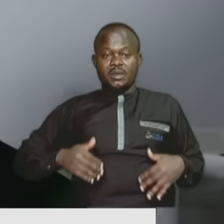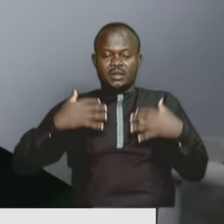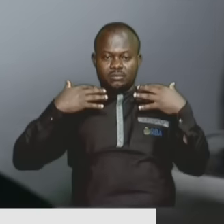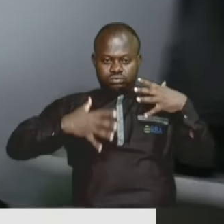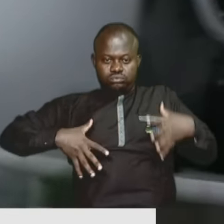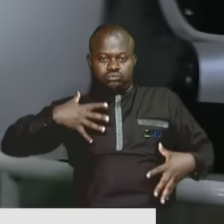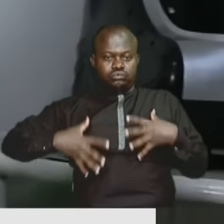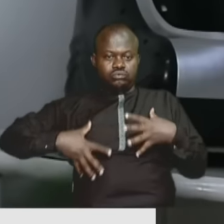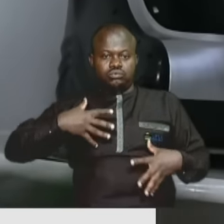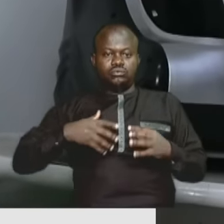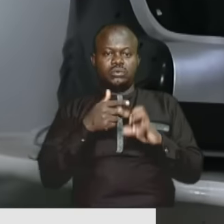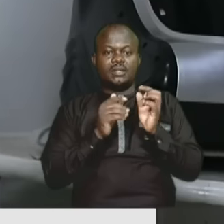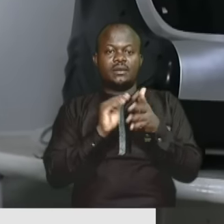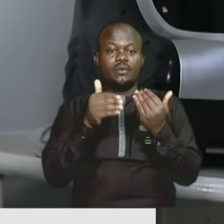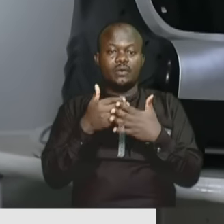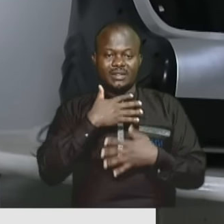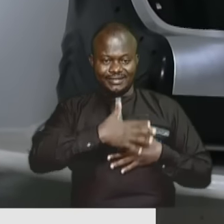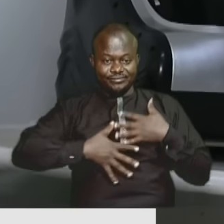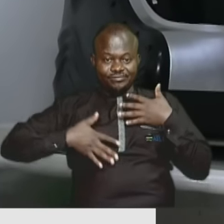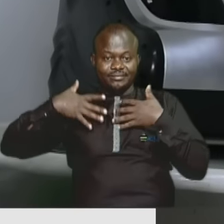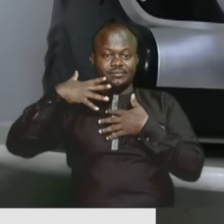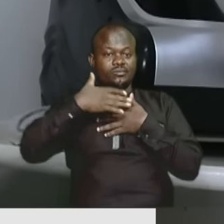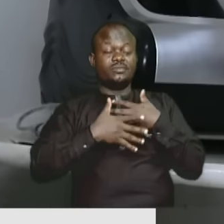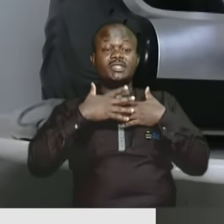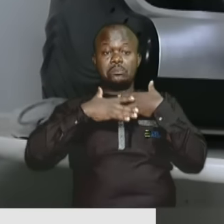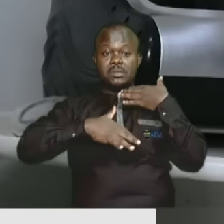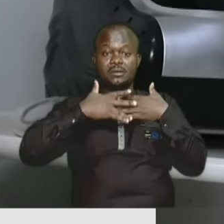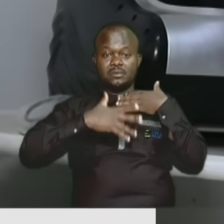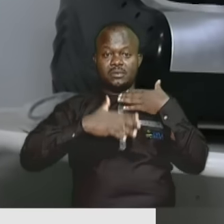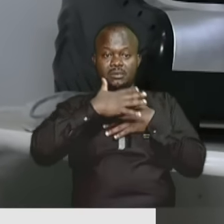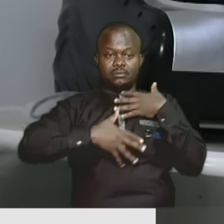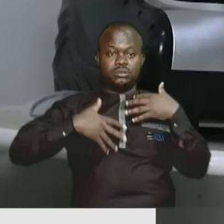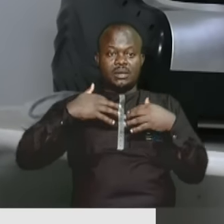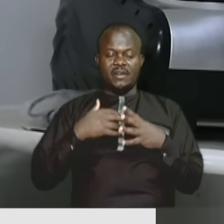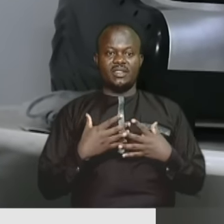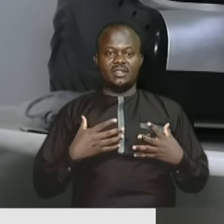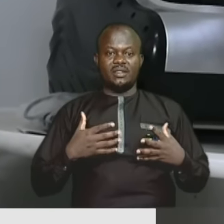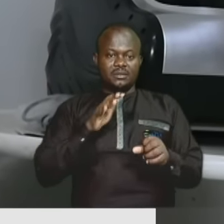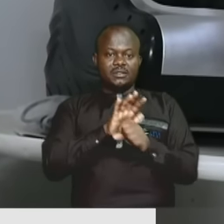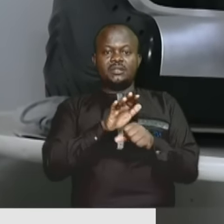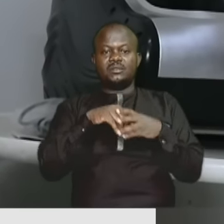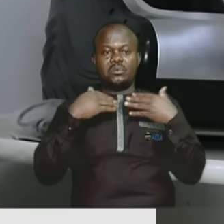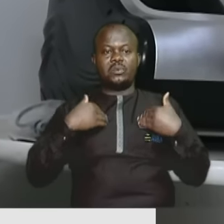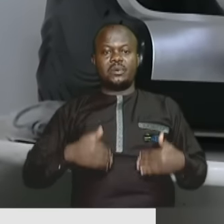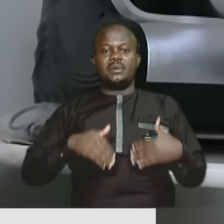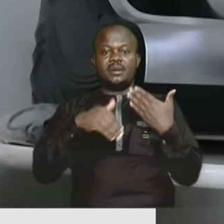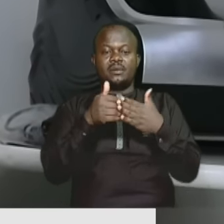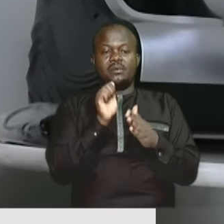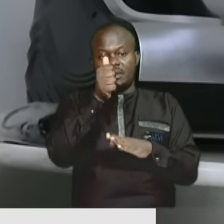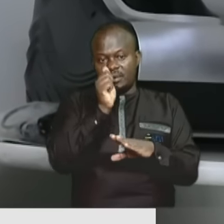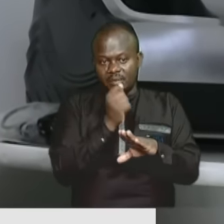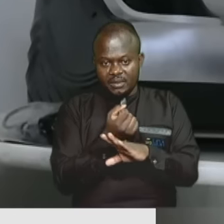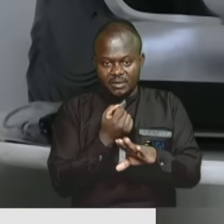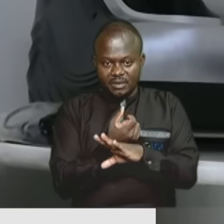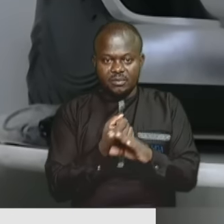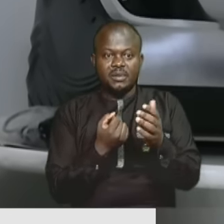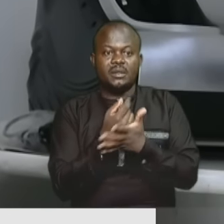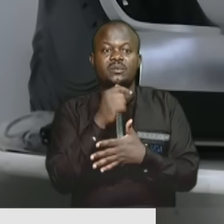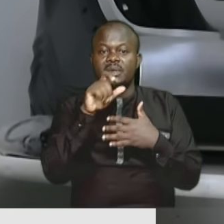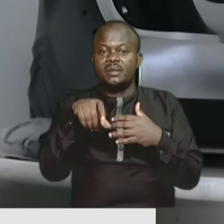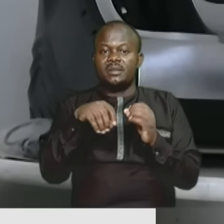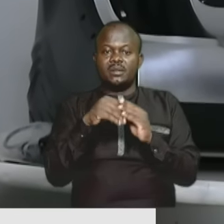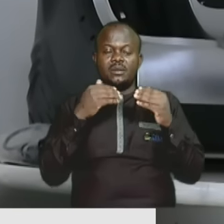neza, ndetse abantu bafite navuga ibinure byinshi mu mubiri bigatuma ibinure bidakenewe